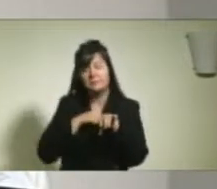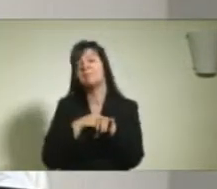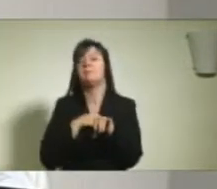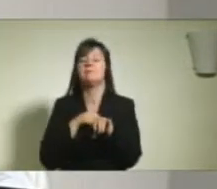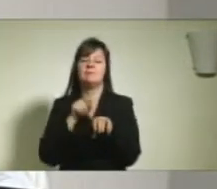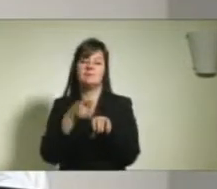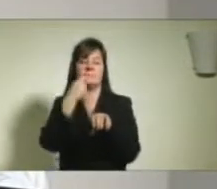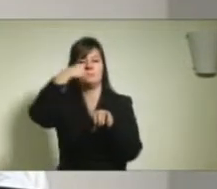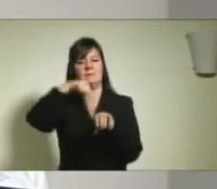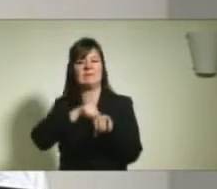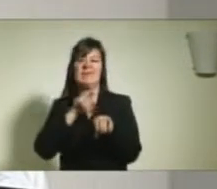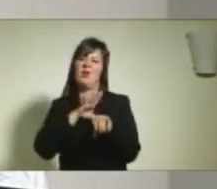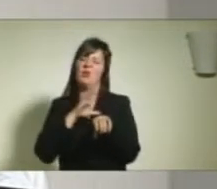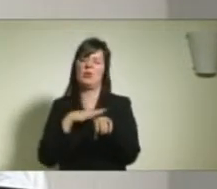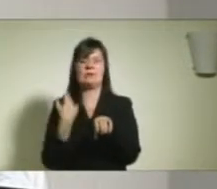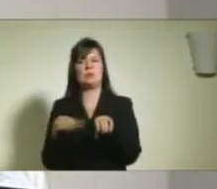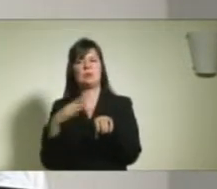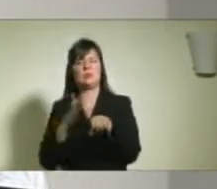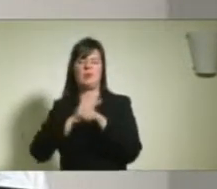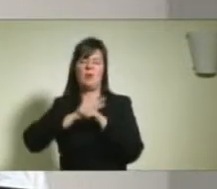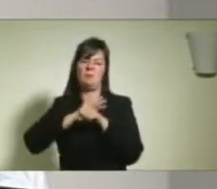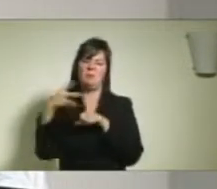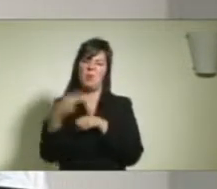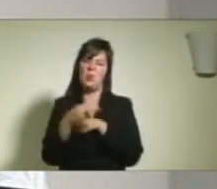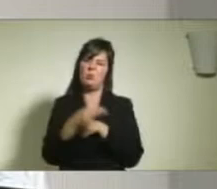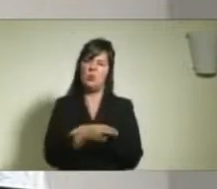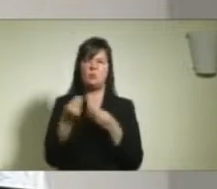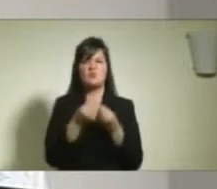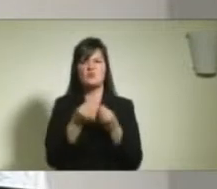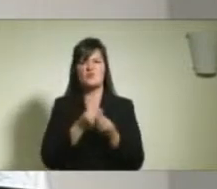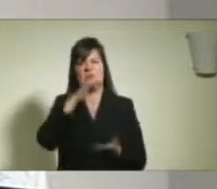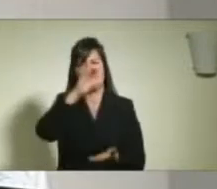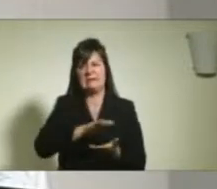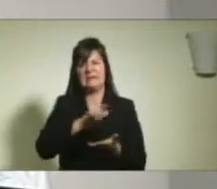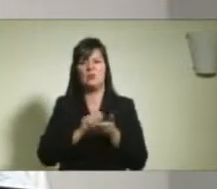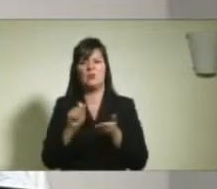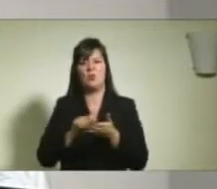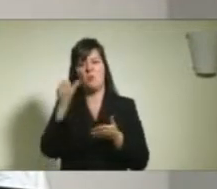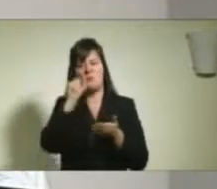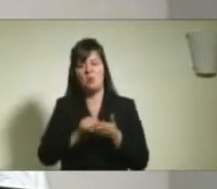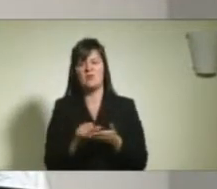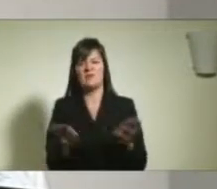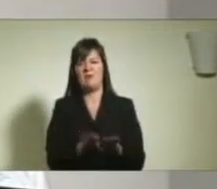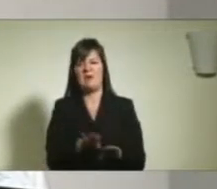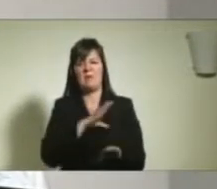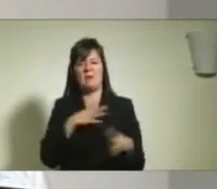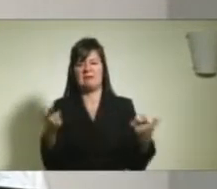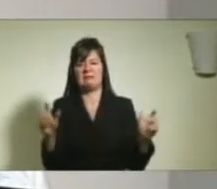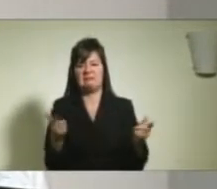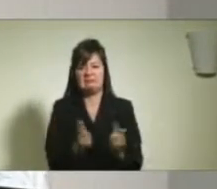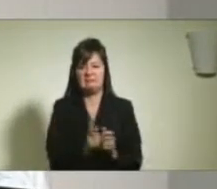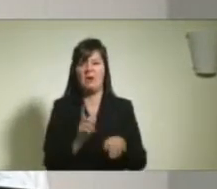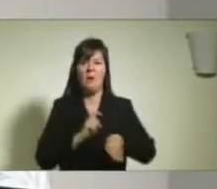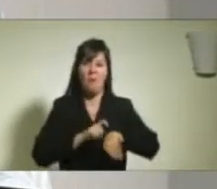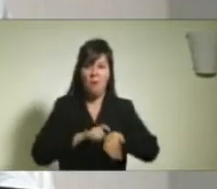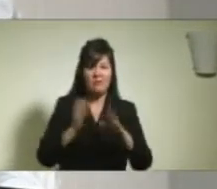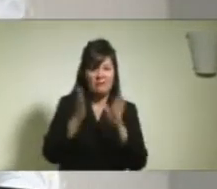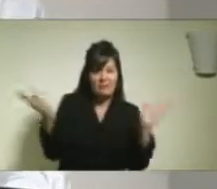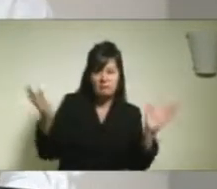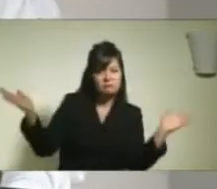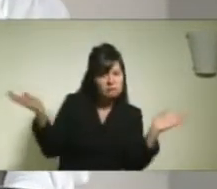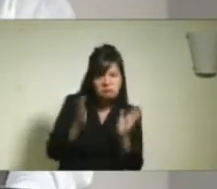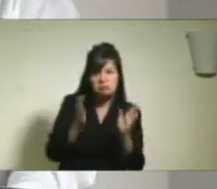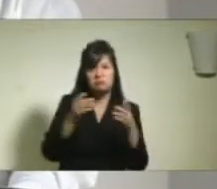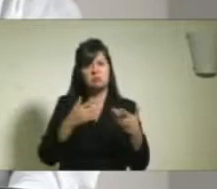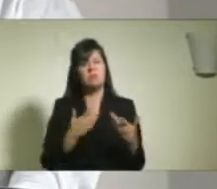parlé des compressions et la réduction du nombre de bureaux de poste, la réduction des heures et l'impact sur